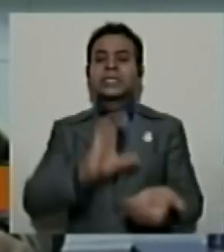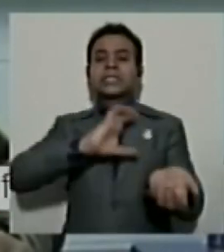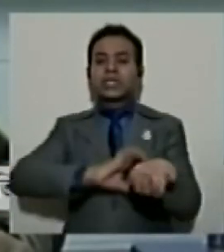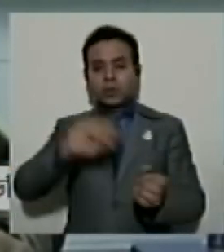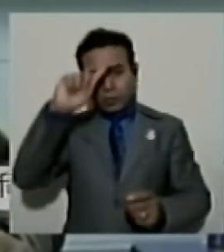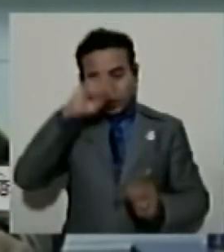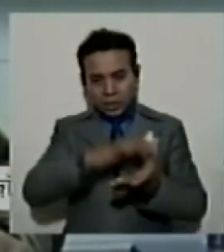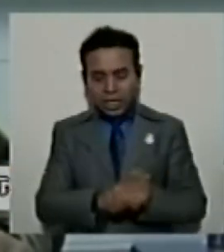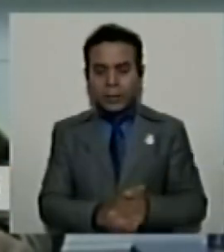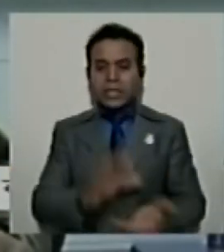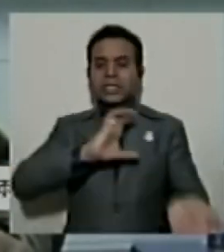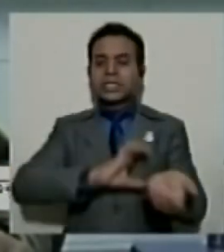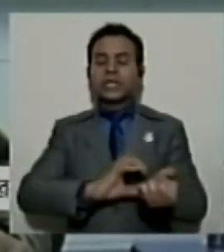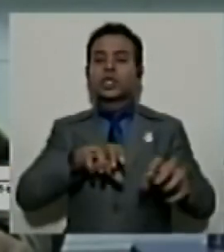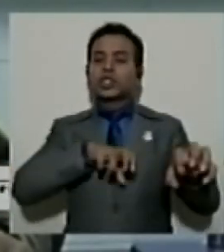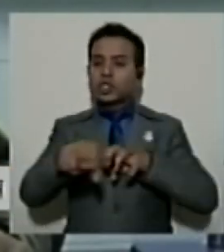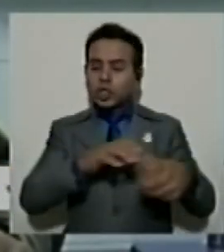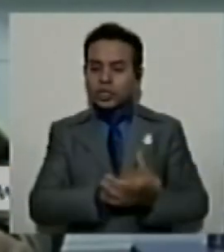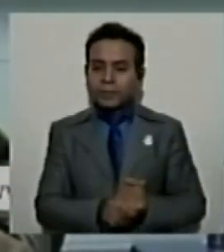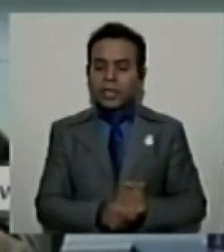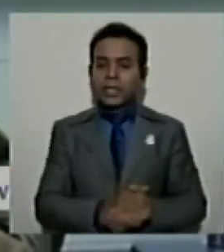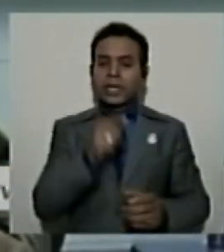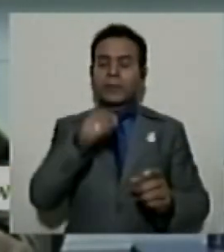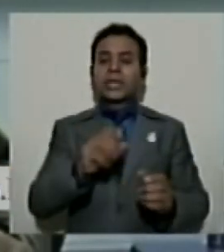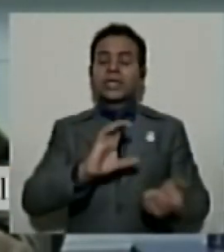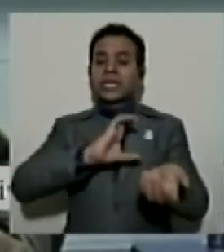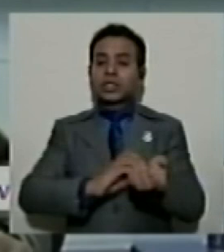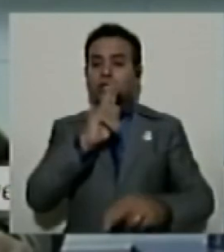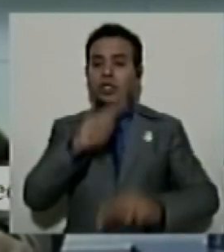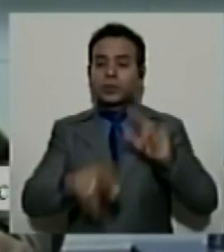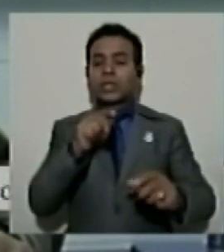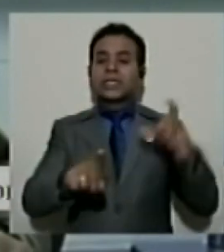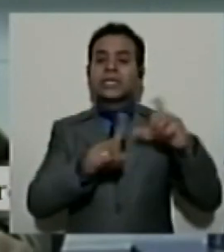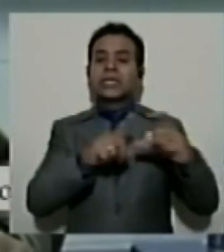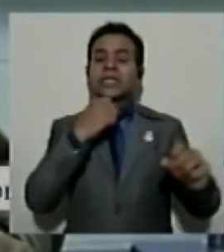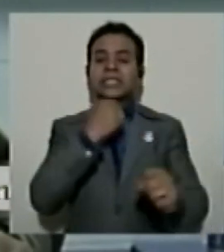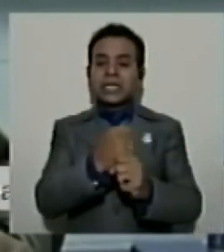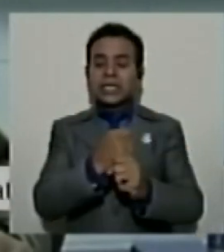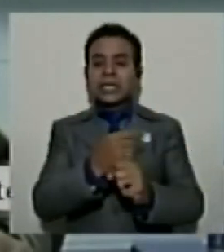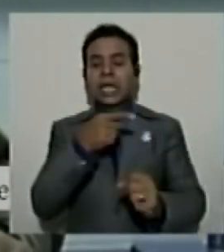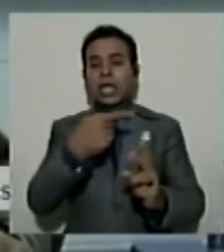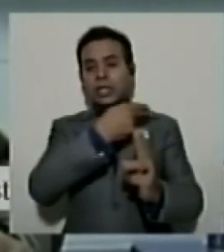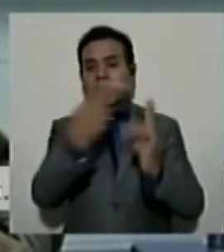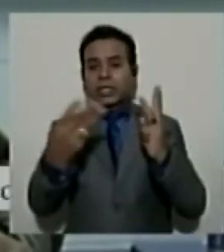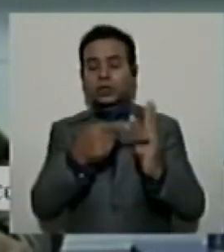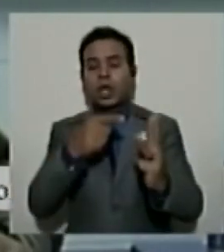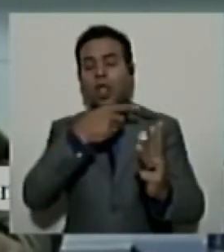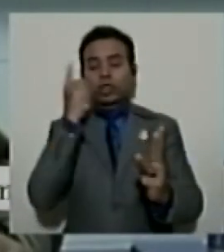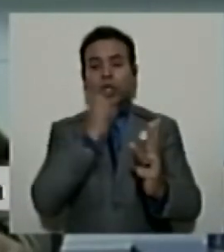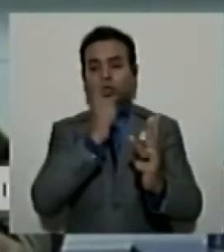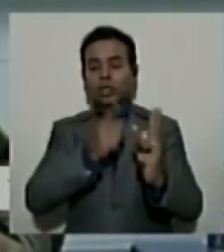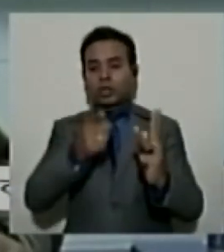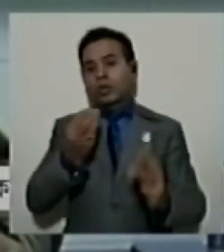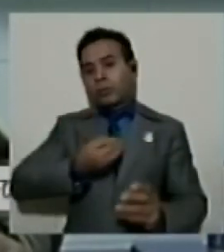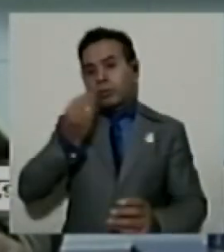বানোয়াট তথ্য এবং অসত্য তথ্য এগুলো প্রকাশ করছেন। আমরা এর আগে এই বিভিন্ন সংবাদপত্রে আমরা প্রেস রিলিজ দিয়েছি,